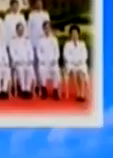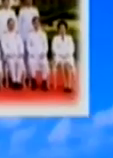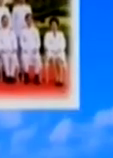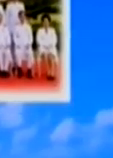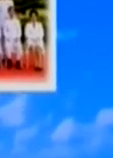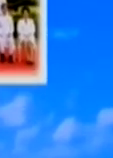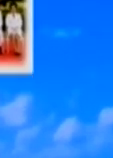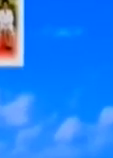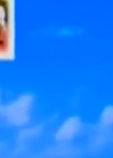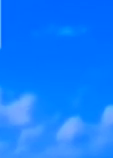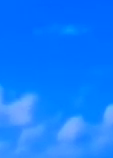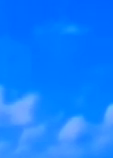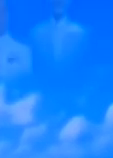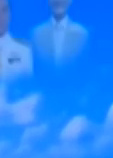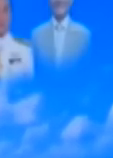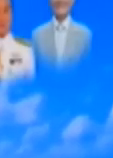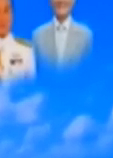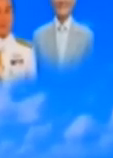ศรัทธ